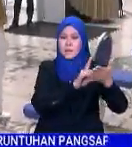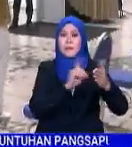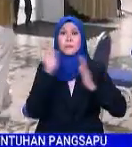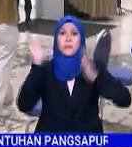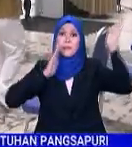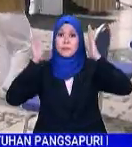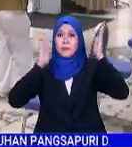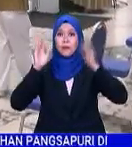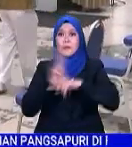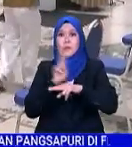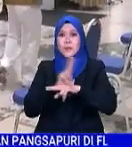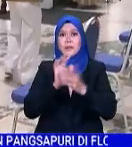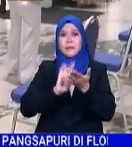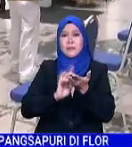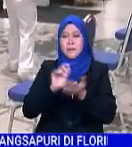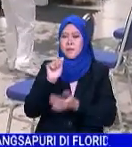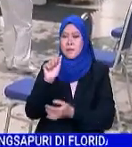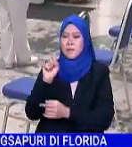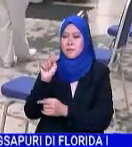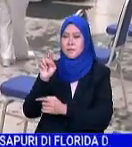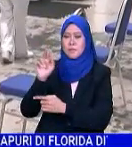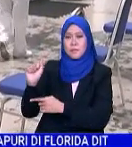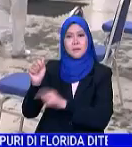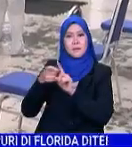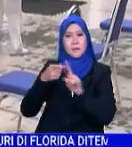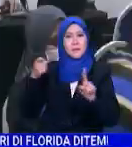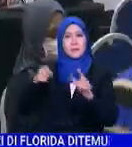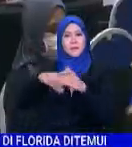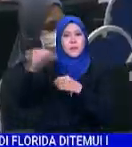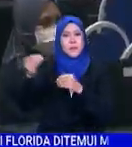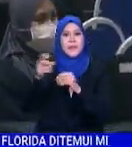antara negara yang menggunakan vaksin AstraZeneca